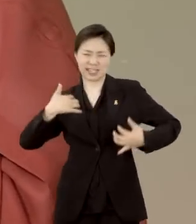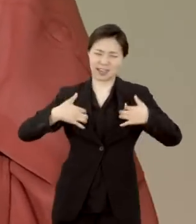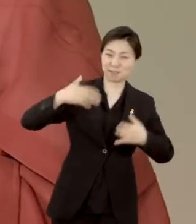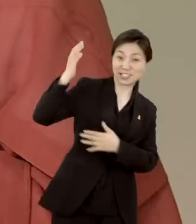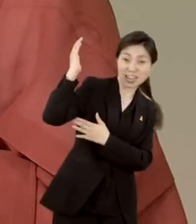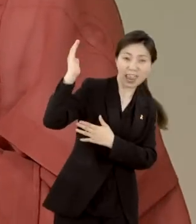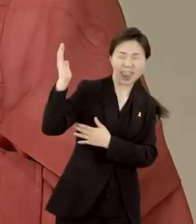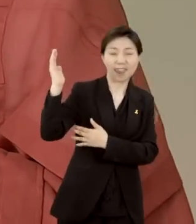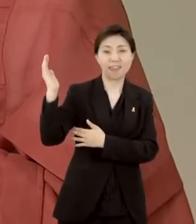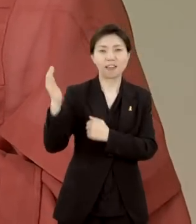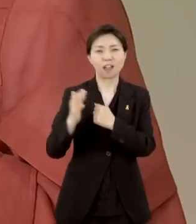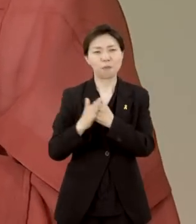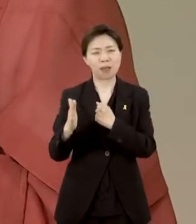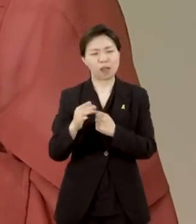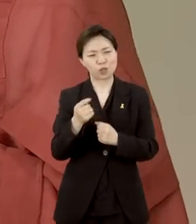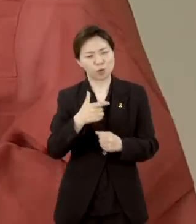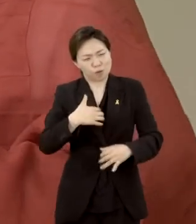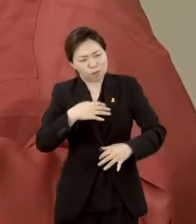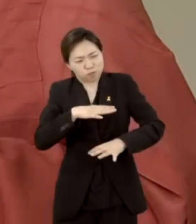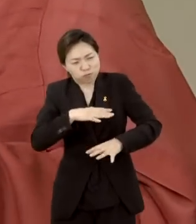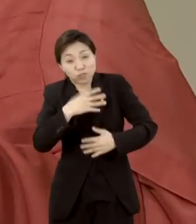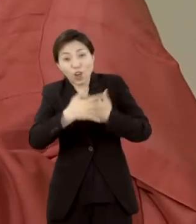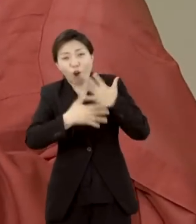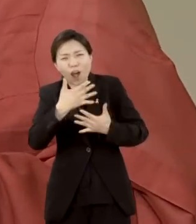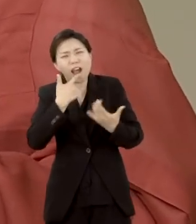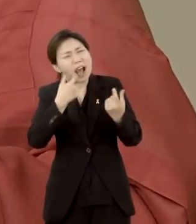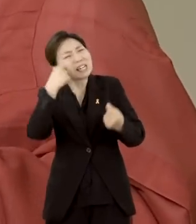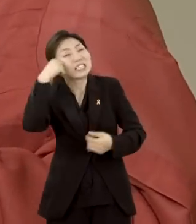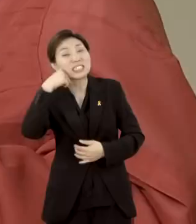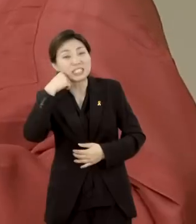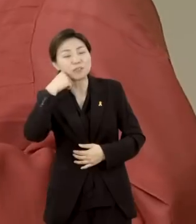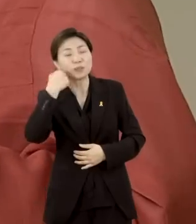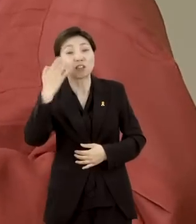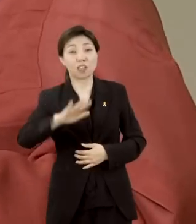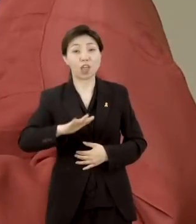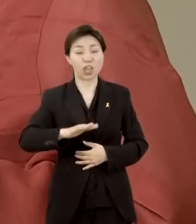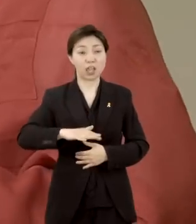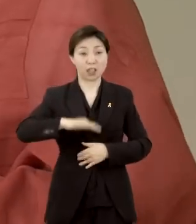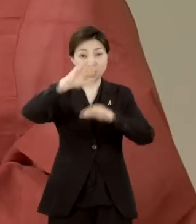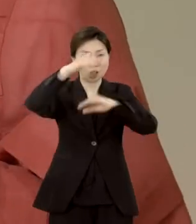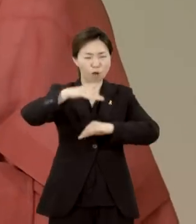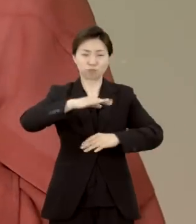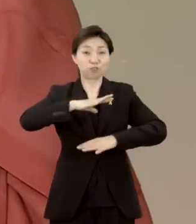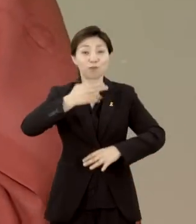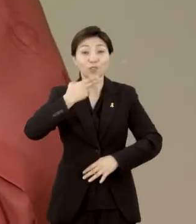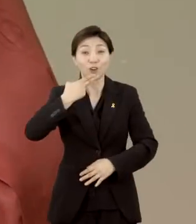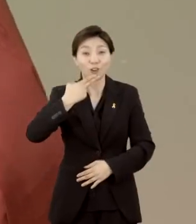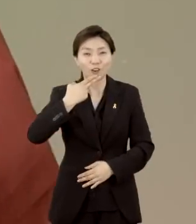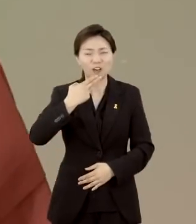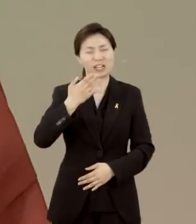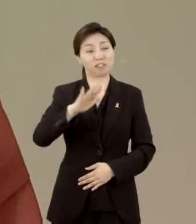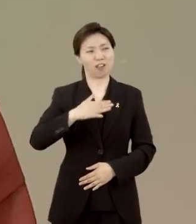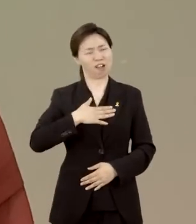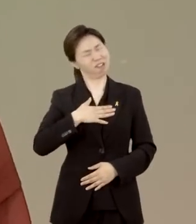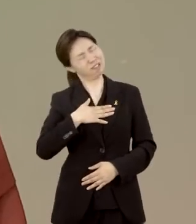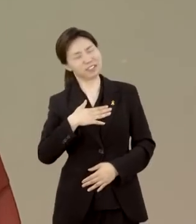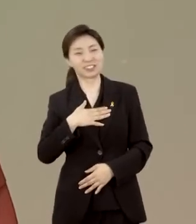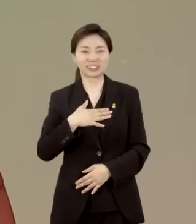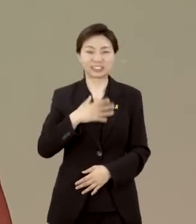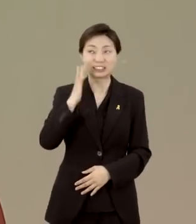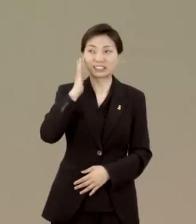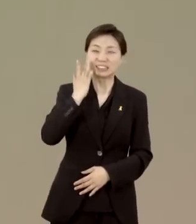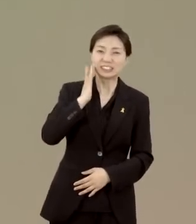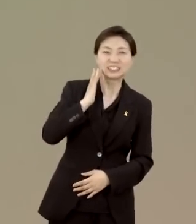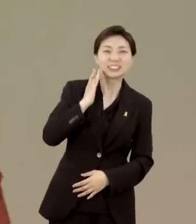좀 실감나게 말하려다 보니까 약간 공포 영화 같은데 그러니까 무서운 얘기는 아닙니다 여러분 근데 저도